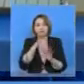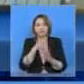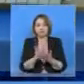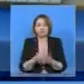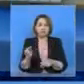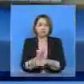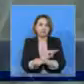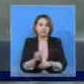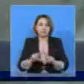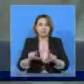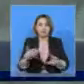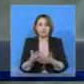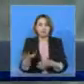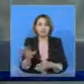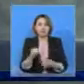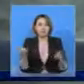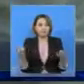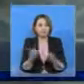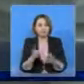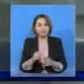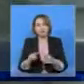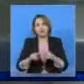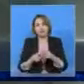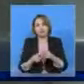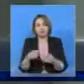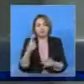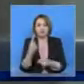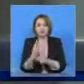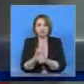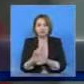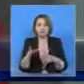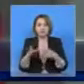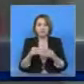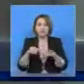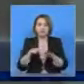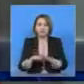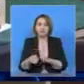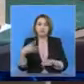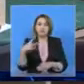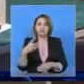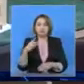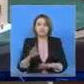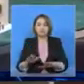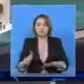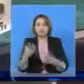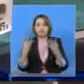Лечебный пункт также оснащен всем необходимым оборудованием. Единственное, вместимость его 20 детей в